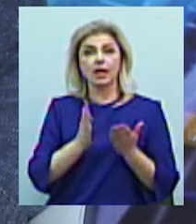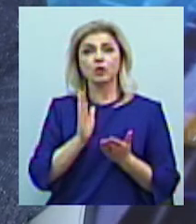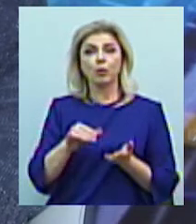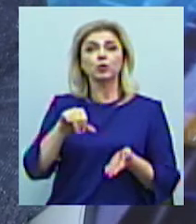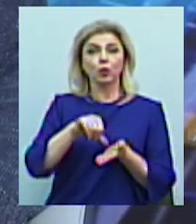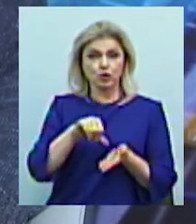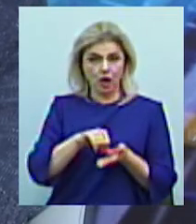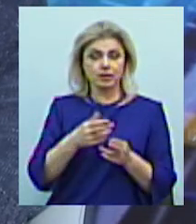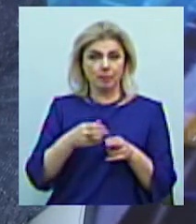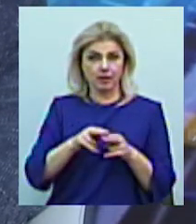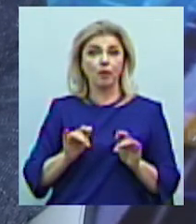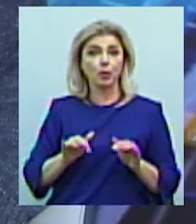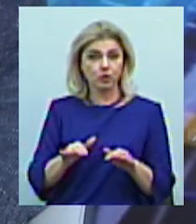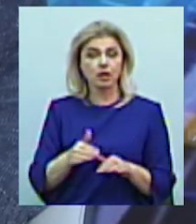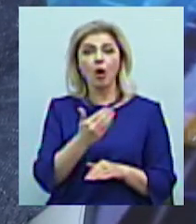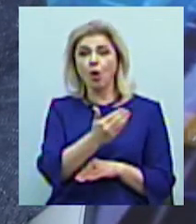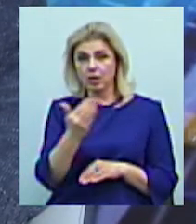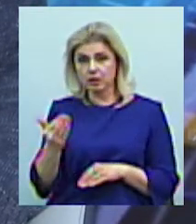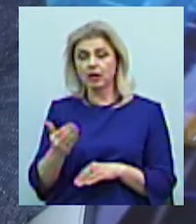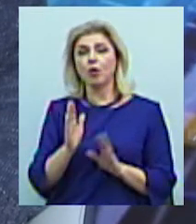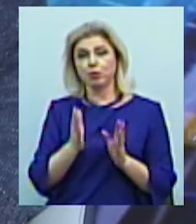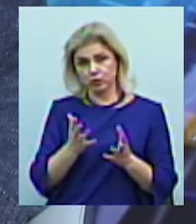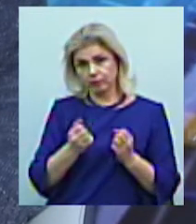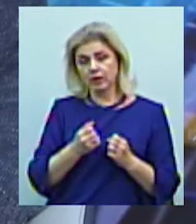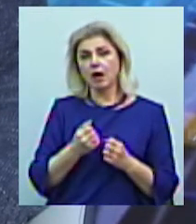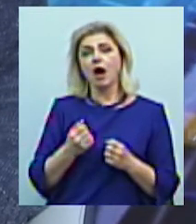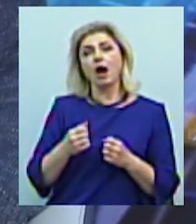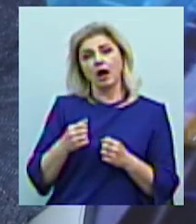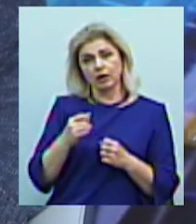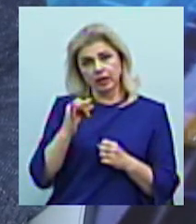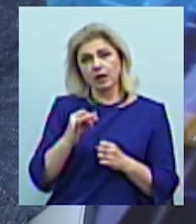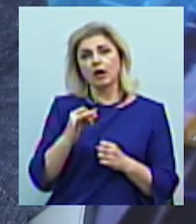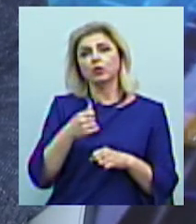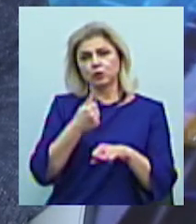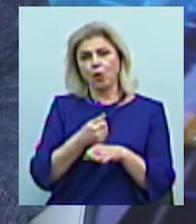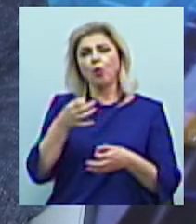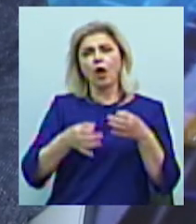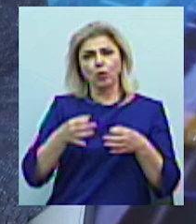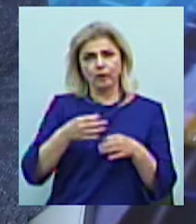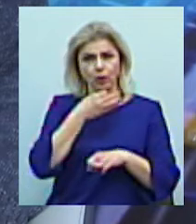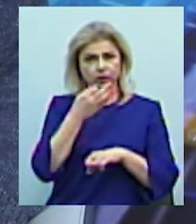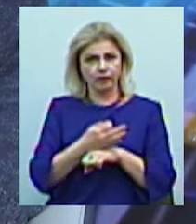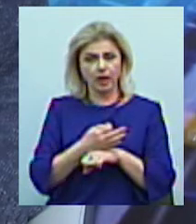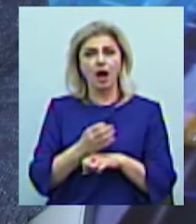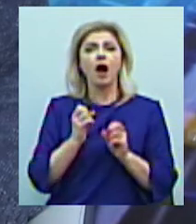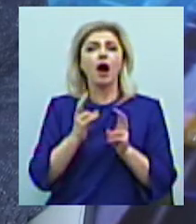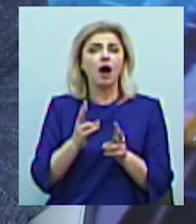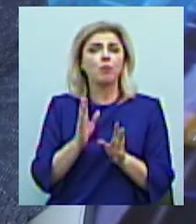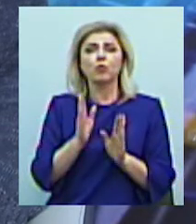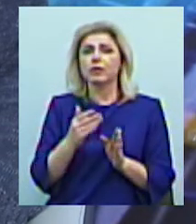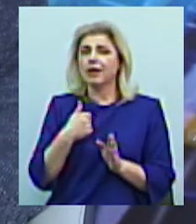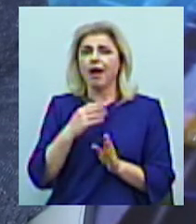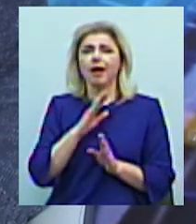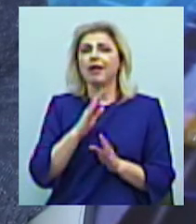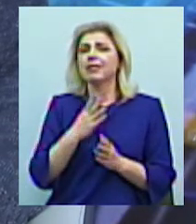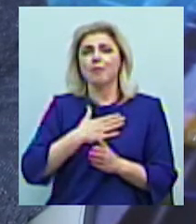причастны к этому процессу, они понесут и административную, возможно, но вплоть до уголовной. Ну, насколько я не буду квалифицировать, это не